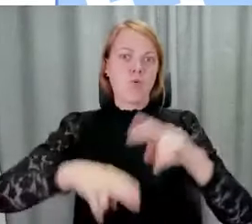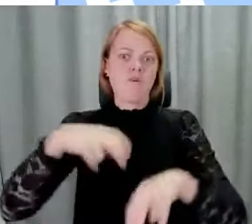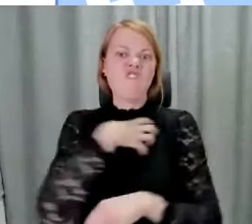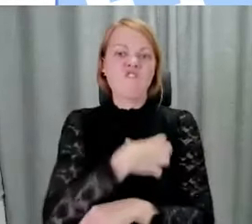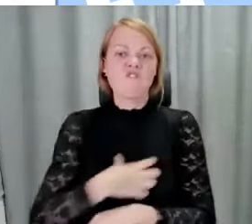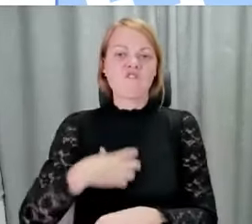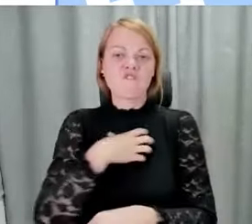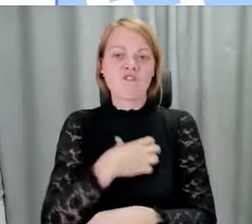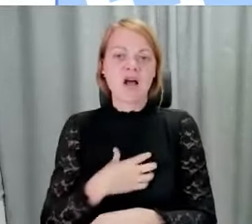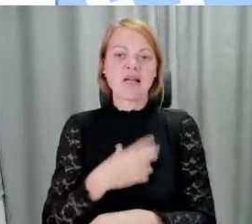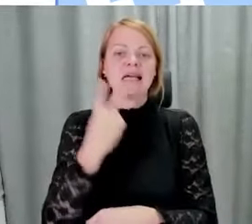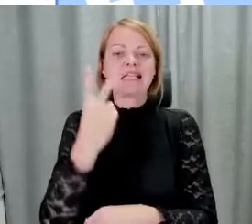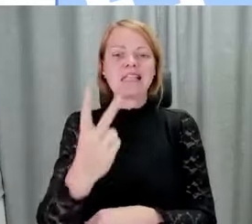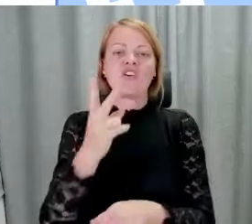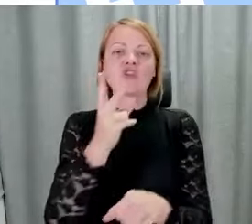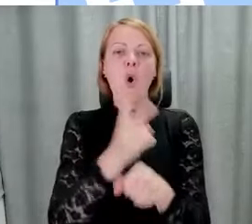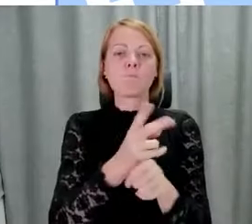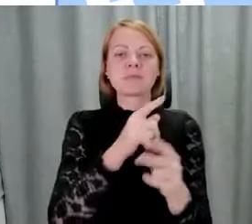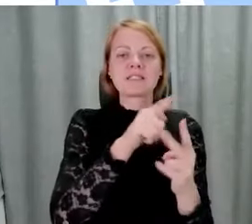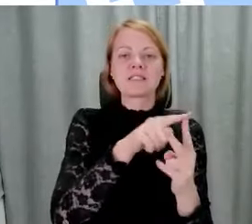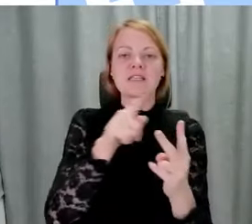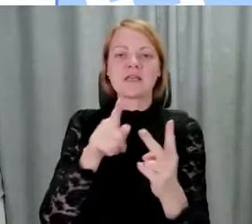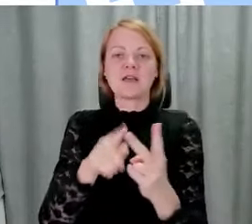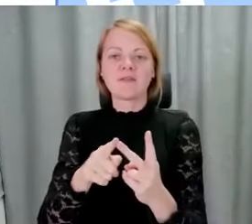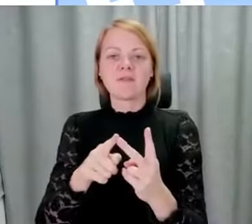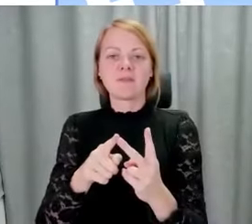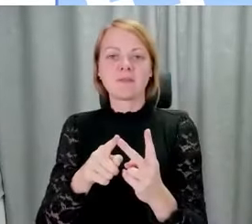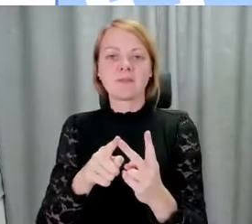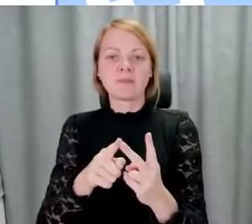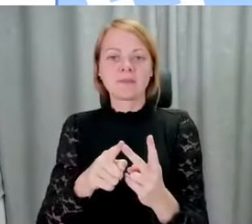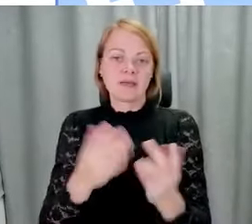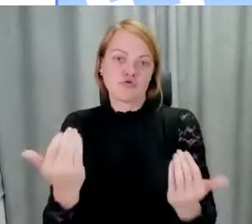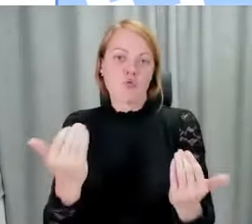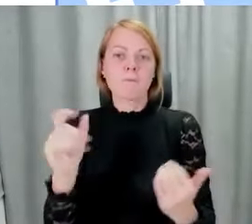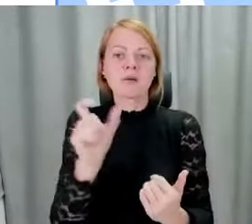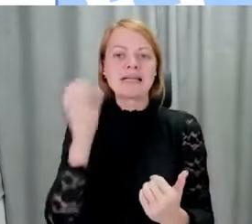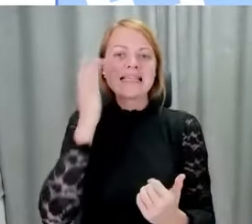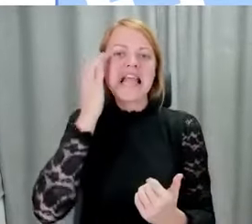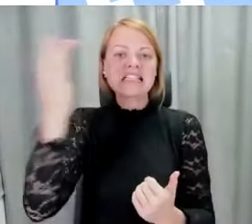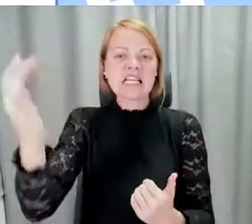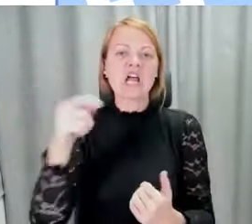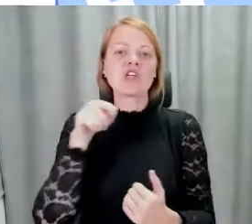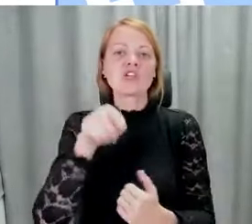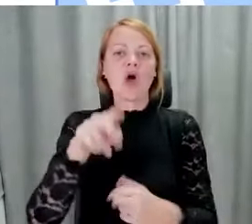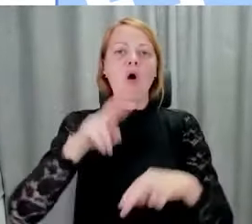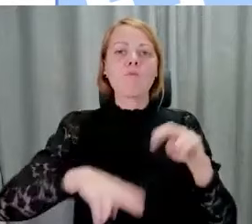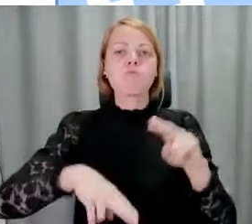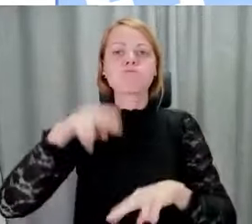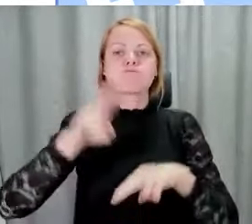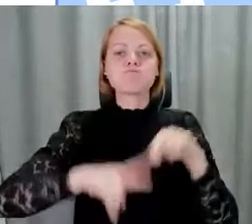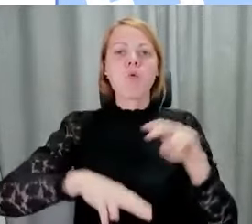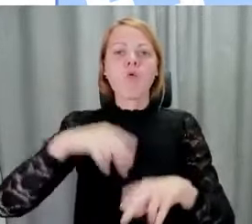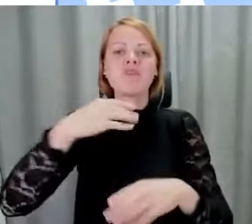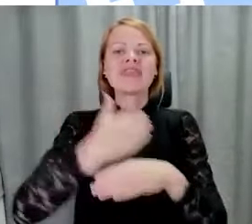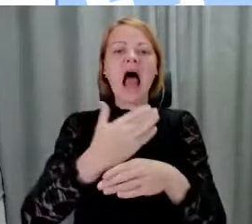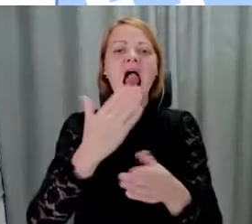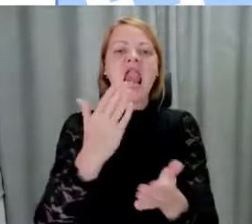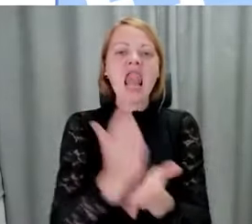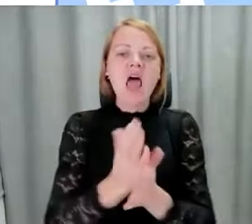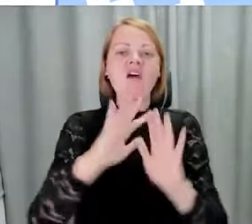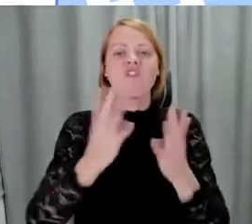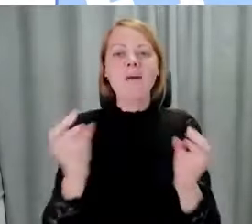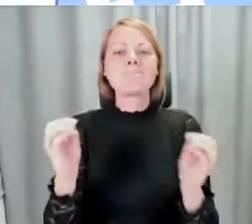divas opcijas. Viņas varēs būvēt, tā kā mēs esam iecerējuši šobrīd, viņas varēs būvēt kā būves daļa vai kā patstāvīgu